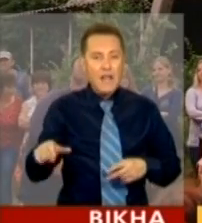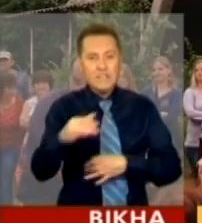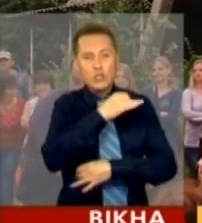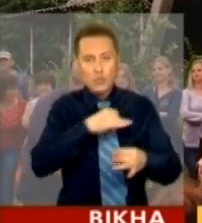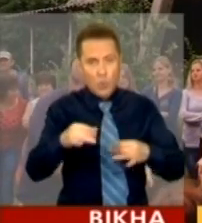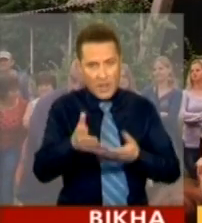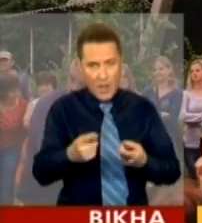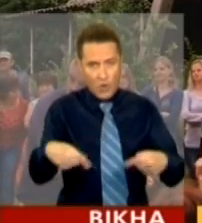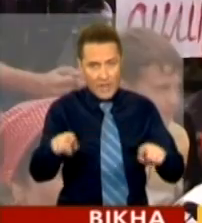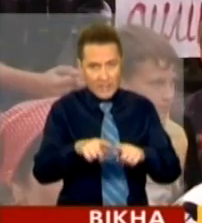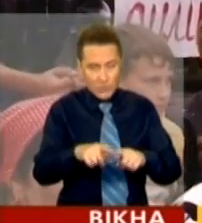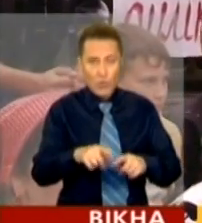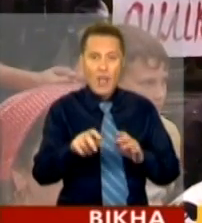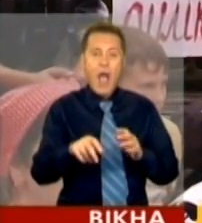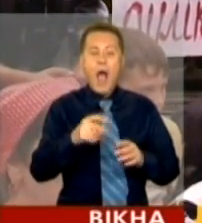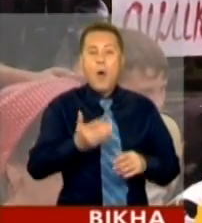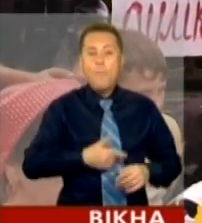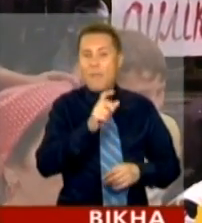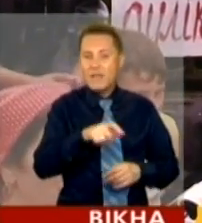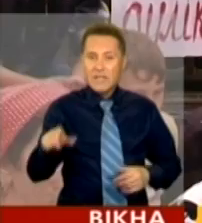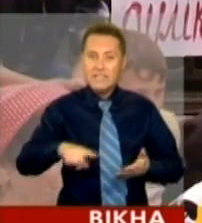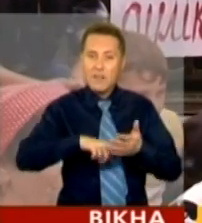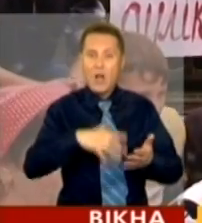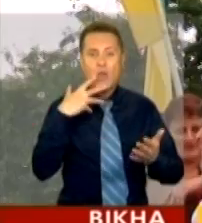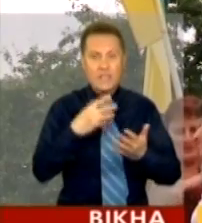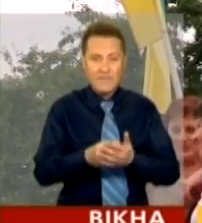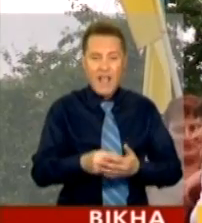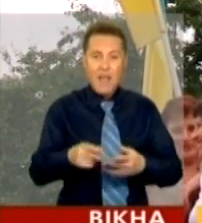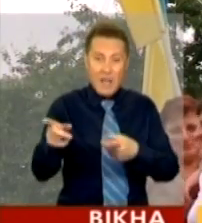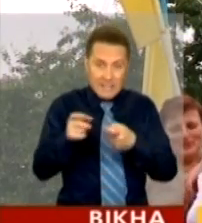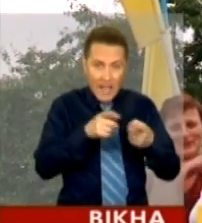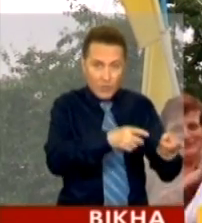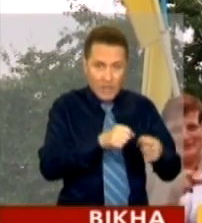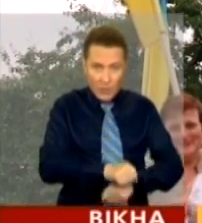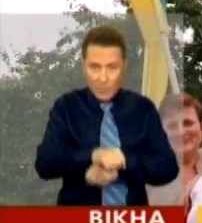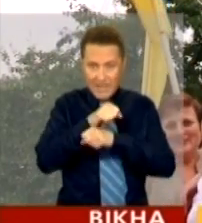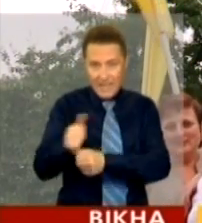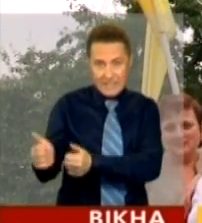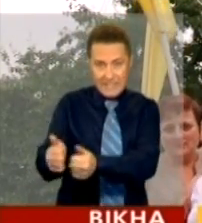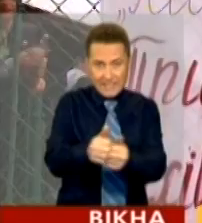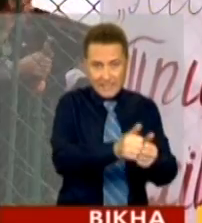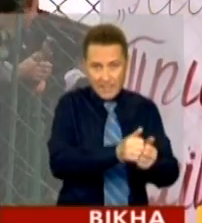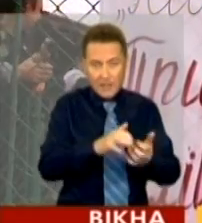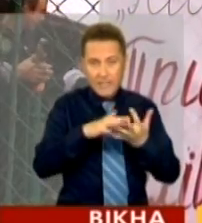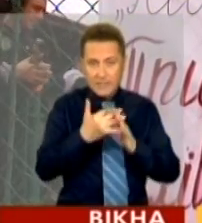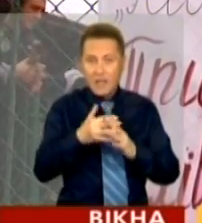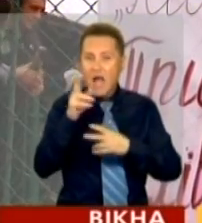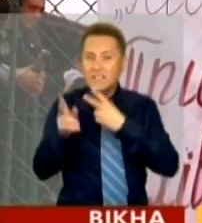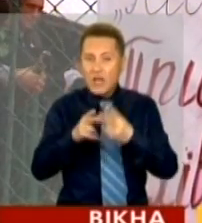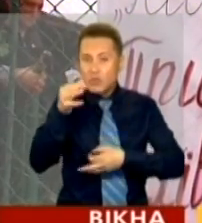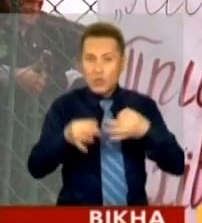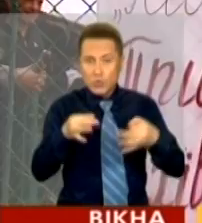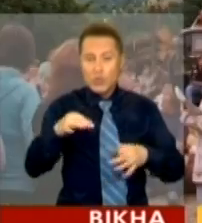Мешканці Косівської Поляни так само наполягають на своєму і залучають до протестів люд із сусідніх сіл. Скаржаться у суди та до